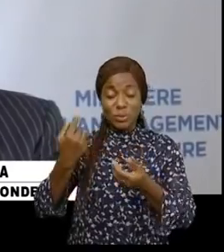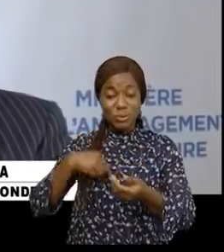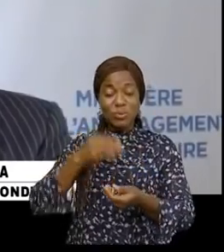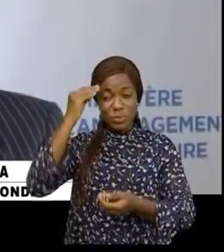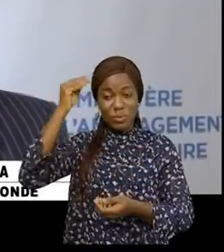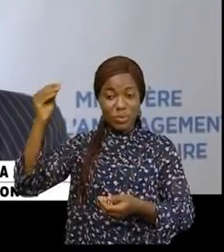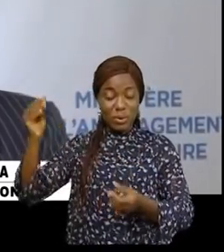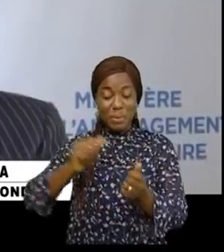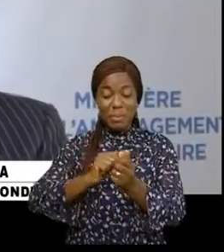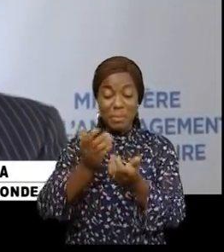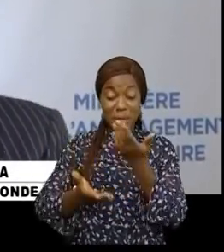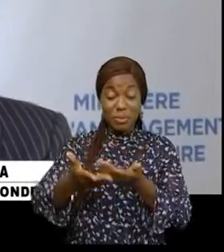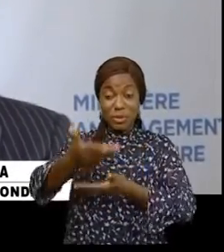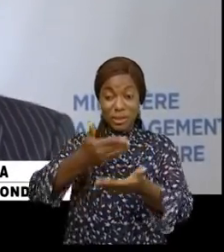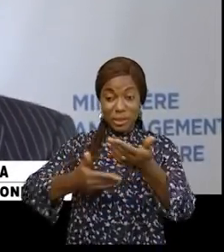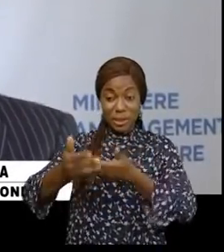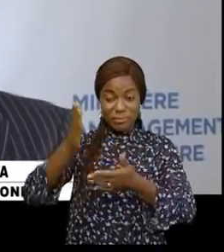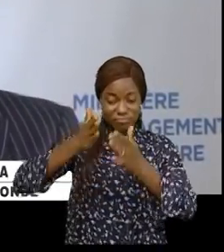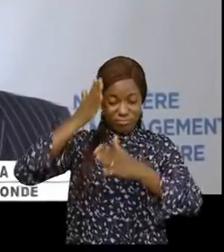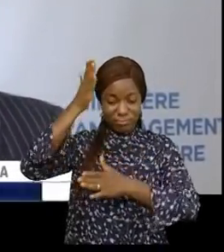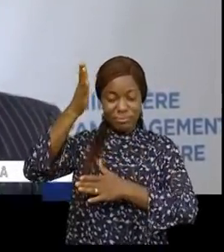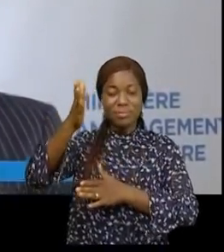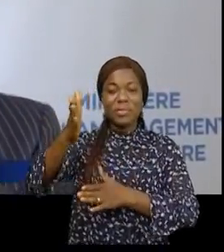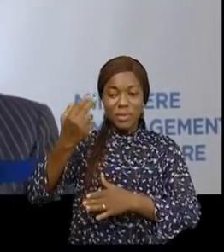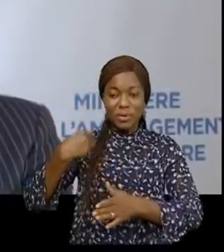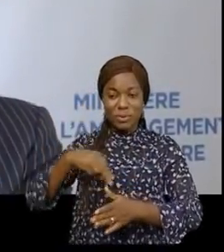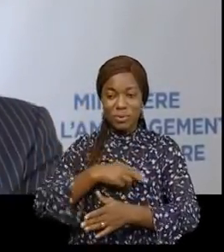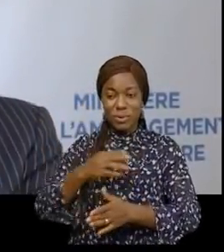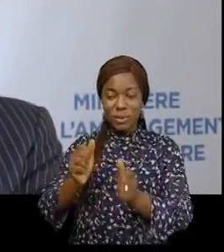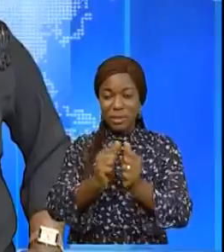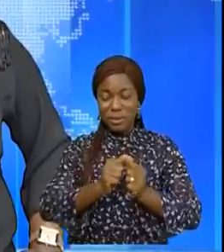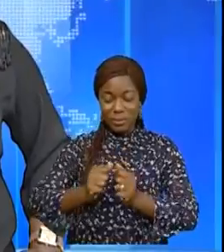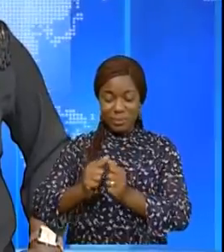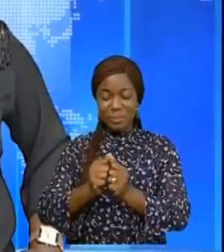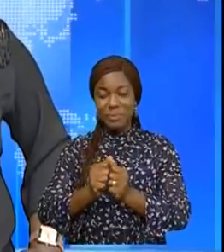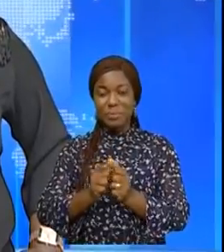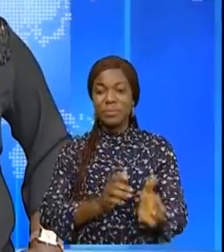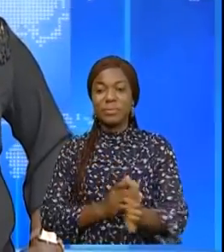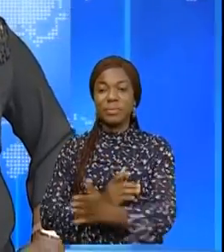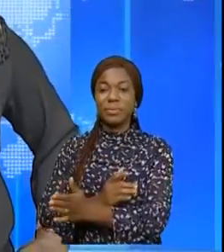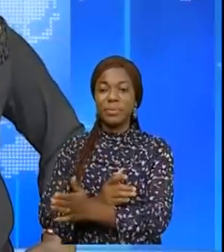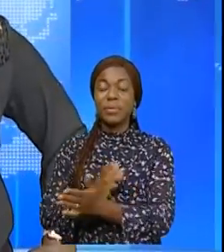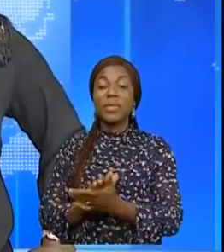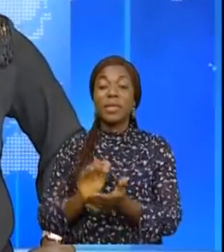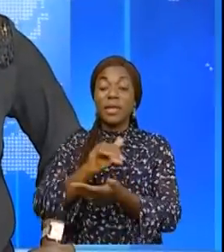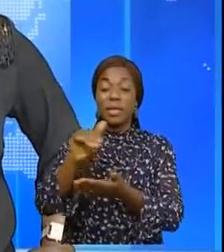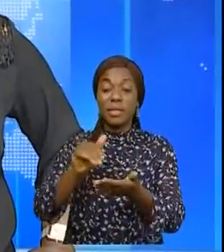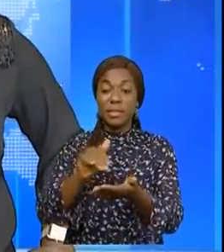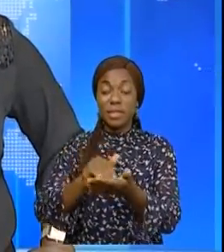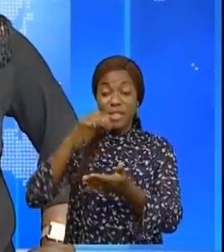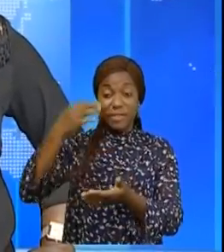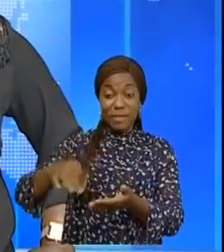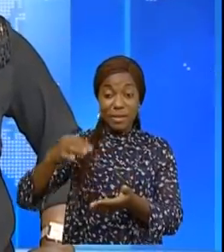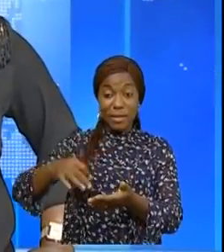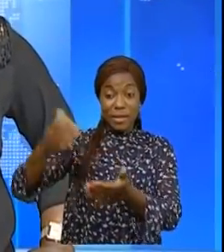nous souhaitons vraiment voir les prochaines étapes que nous allons prendre ensemble. Et le Centre Wallonie-Bruxelles